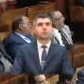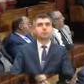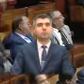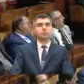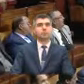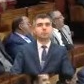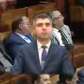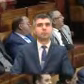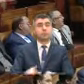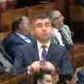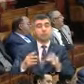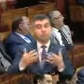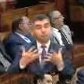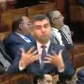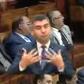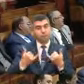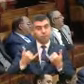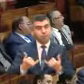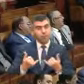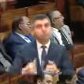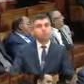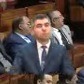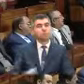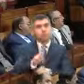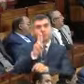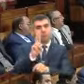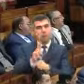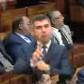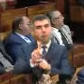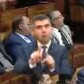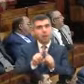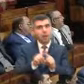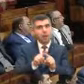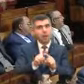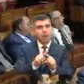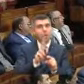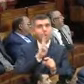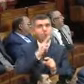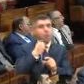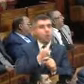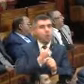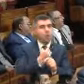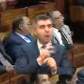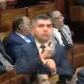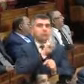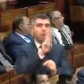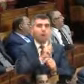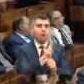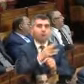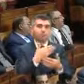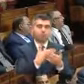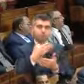وحنا في هذه الجلسة الدستورية كنحاوروا مع الحكومة، ما كنحاوروش مع الأحزاب السياسية. إلا كان